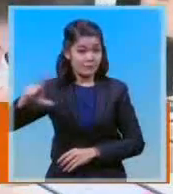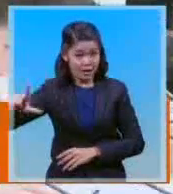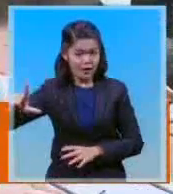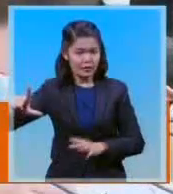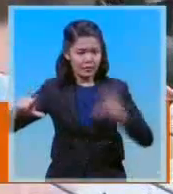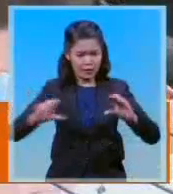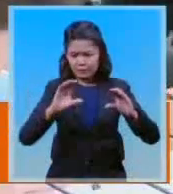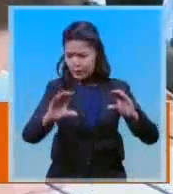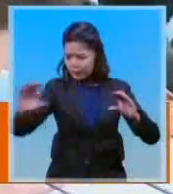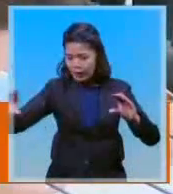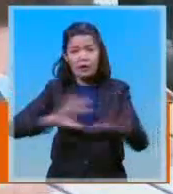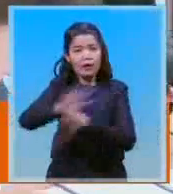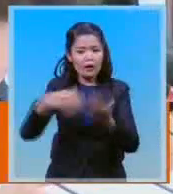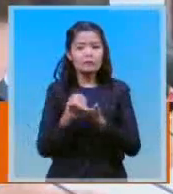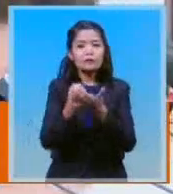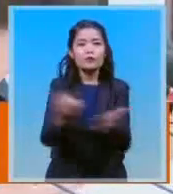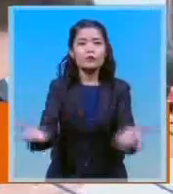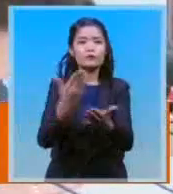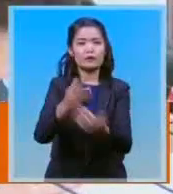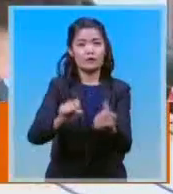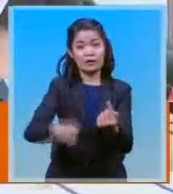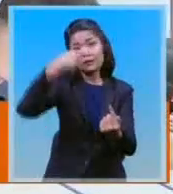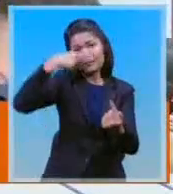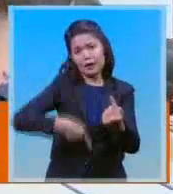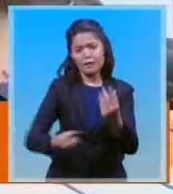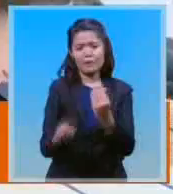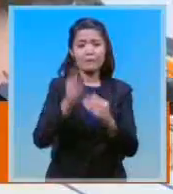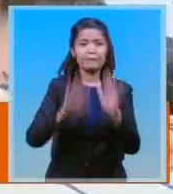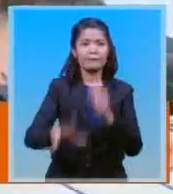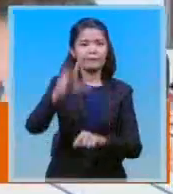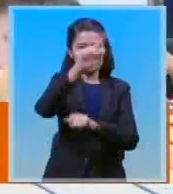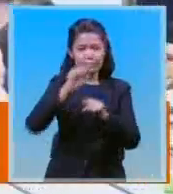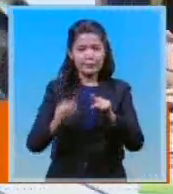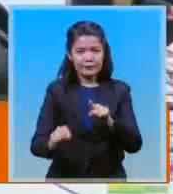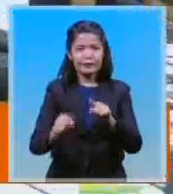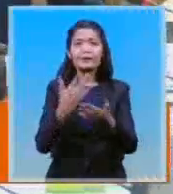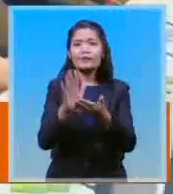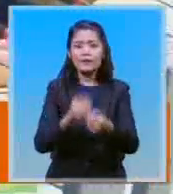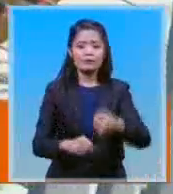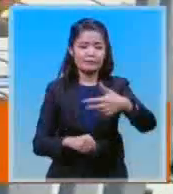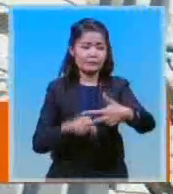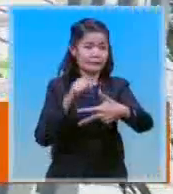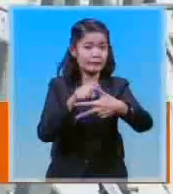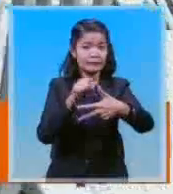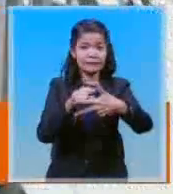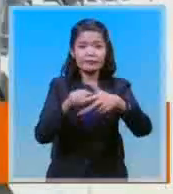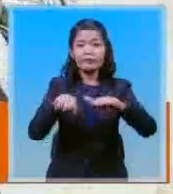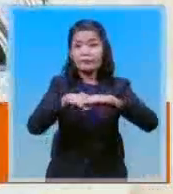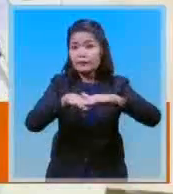พร้อมกว่า 30ครับแพ็คเกจก็แบ่งออกเป็น 3อ่า